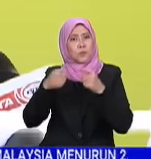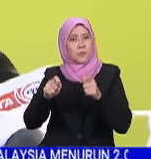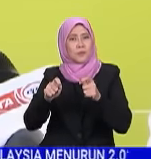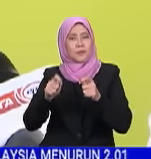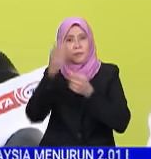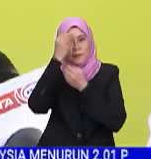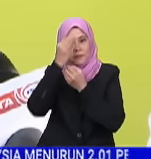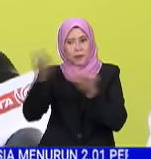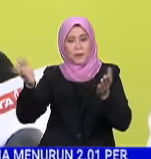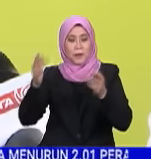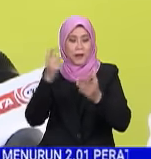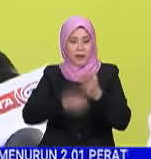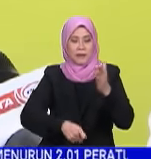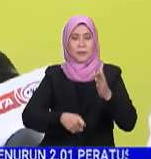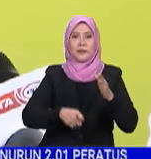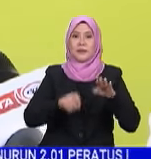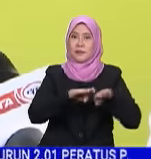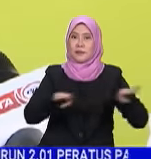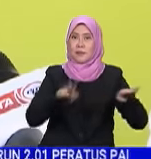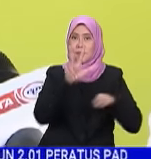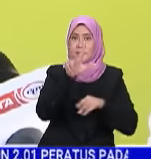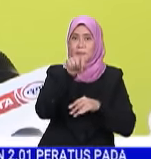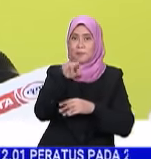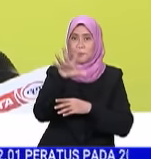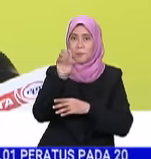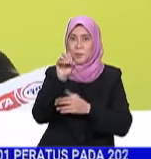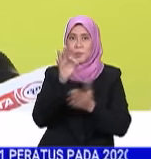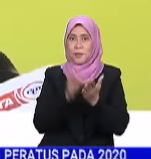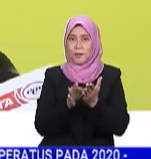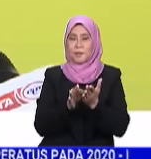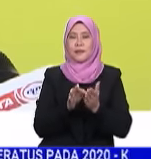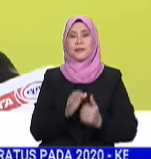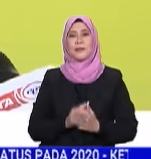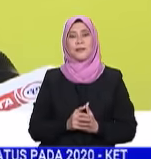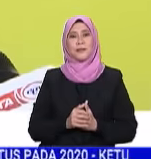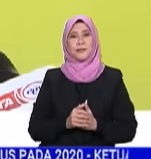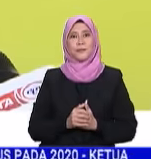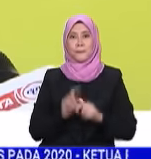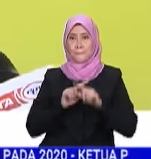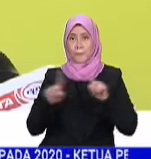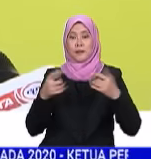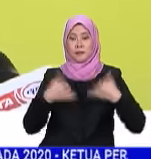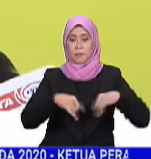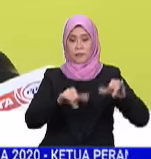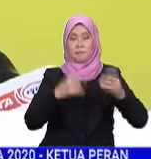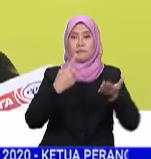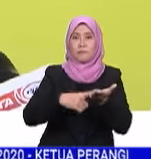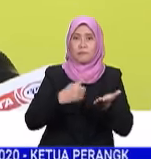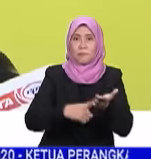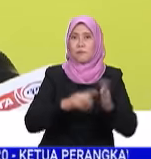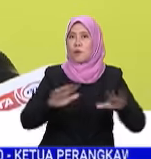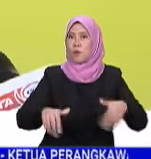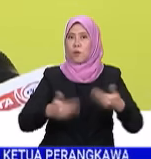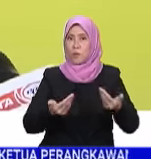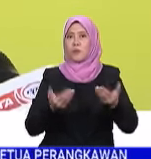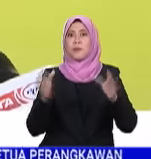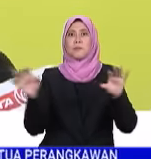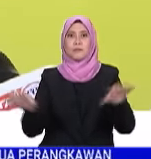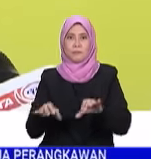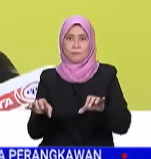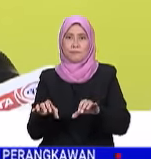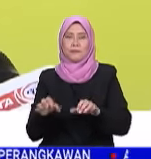menyampaikan harga lantai ke3 set Cuma sekarang dalam apa ni peringkat perbincangan bagaimana kita nak